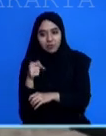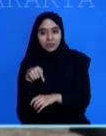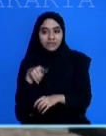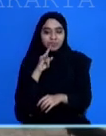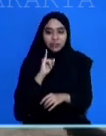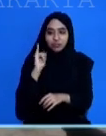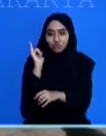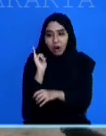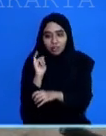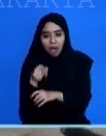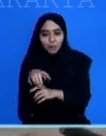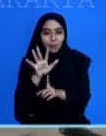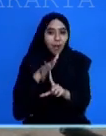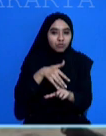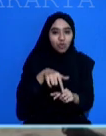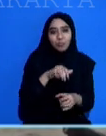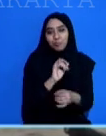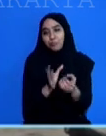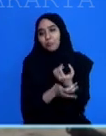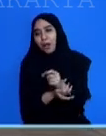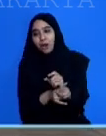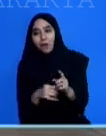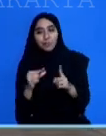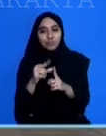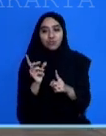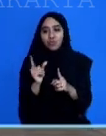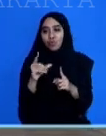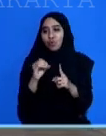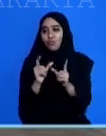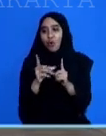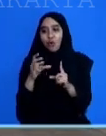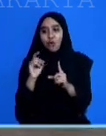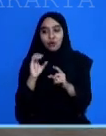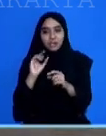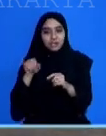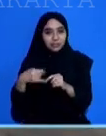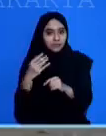Jogja, Bantul, Magelang, hingga Purworejo. Demikian Jatmiko Hadi melaporkan dari Kulon Progo.